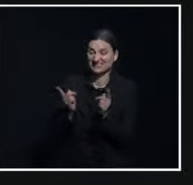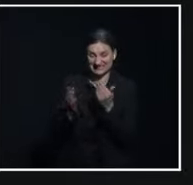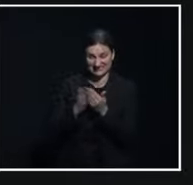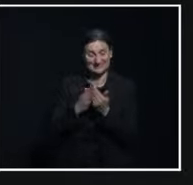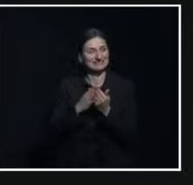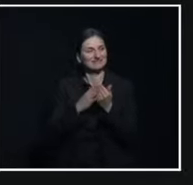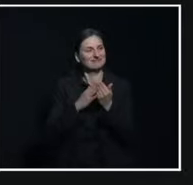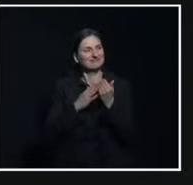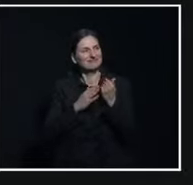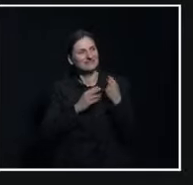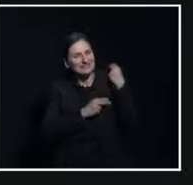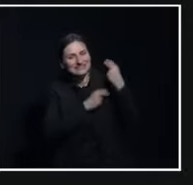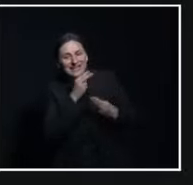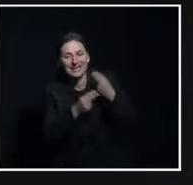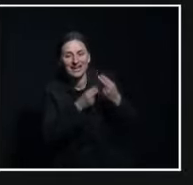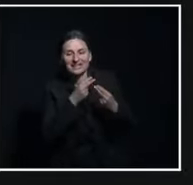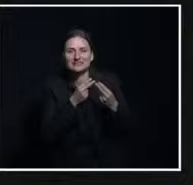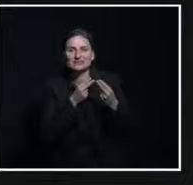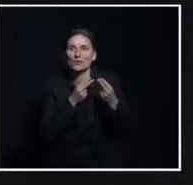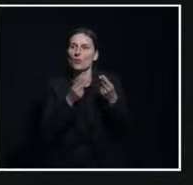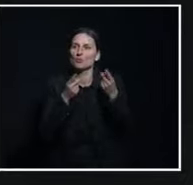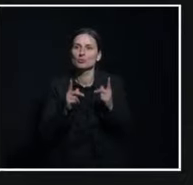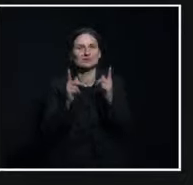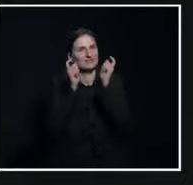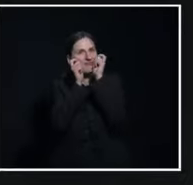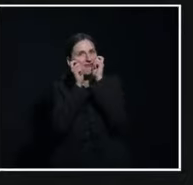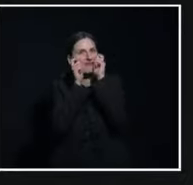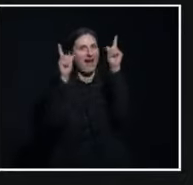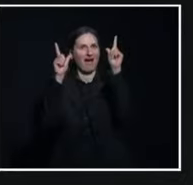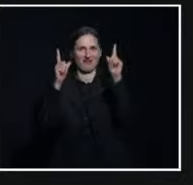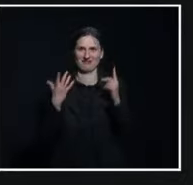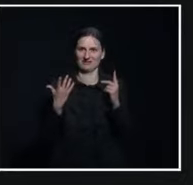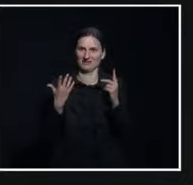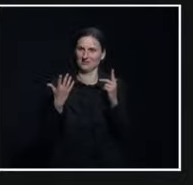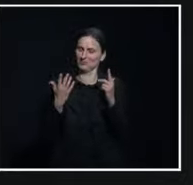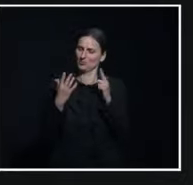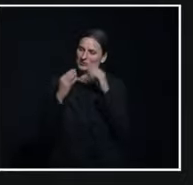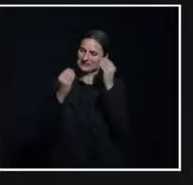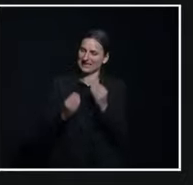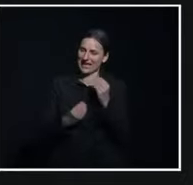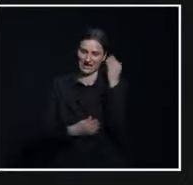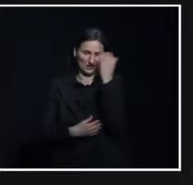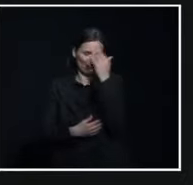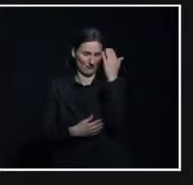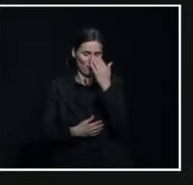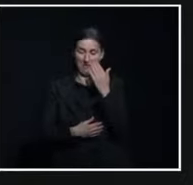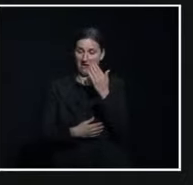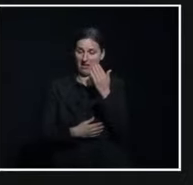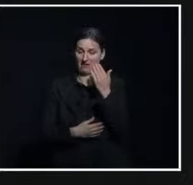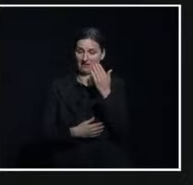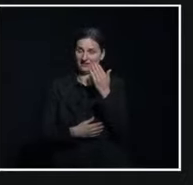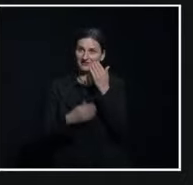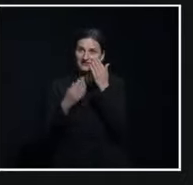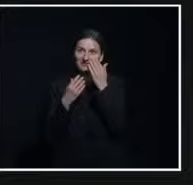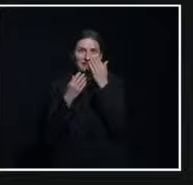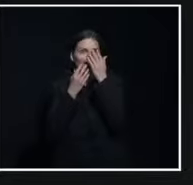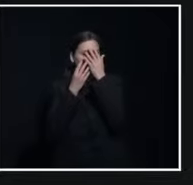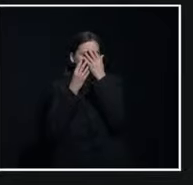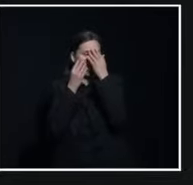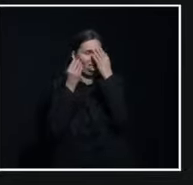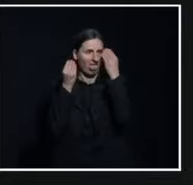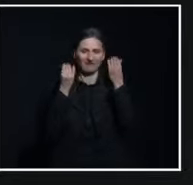Generation, die die Erinnerung wachhalten muss, die kreative Wege gehen muss, um gegen das Vergessen